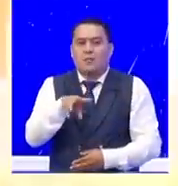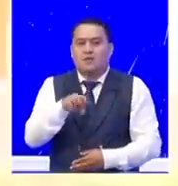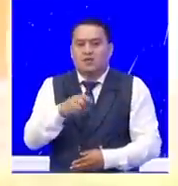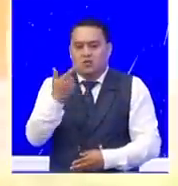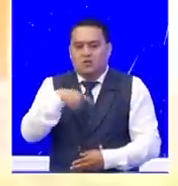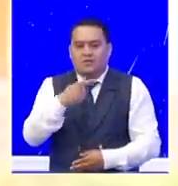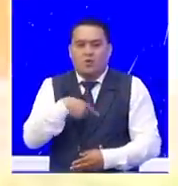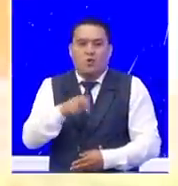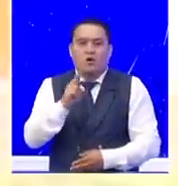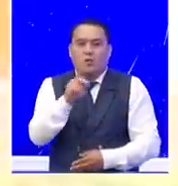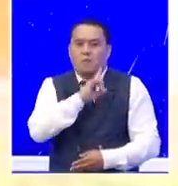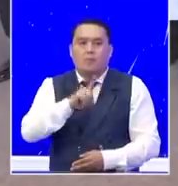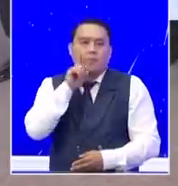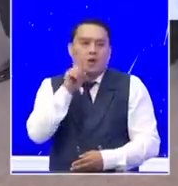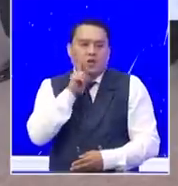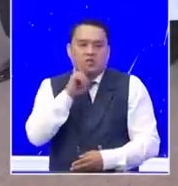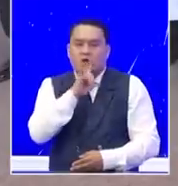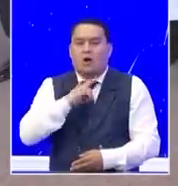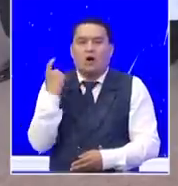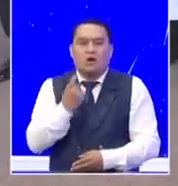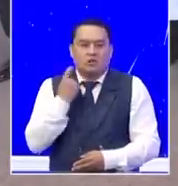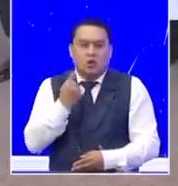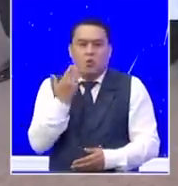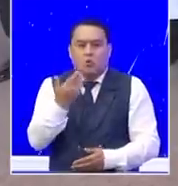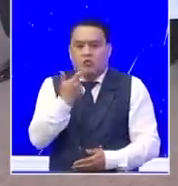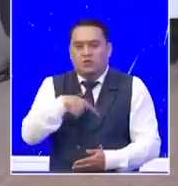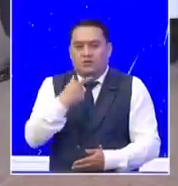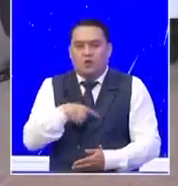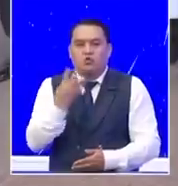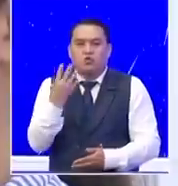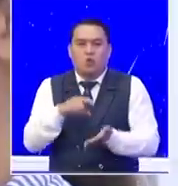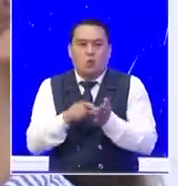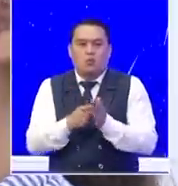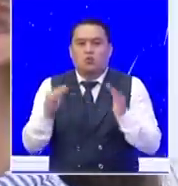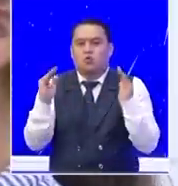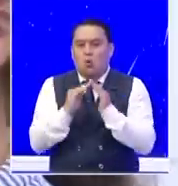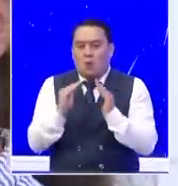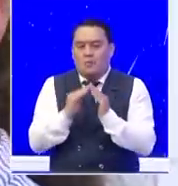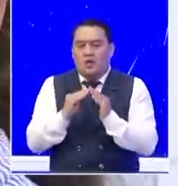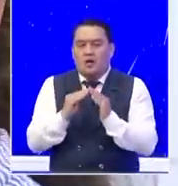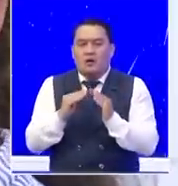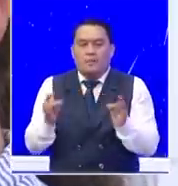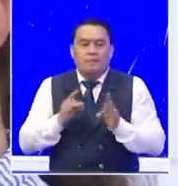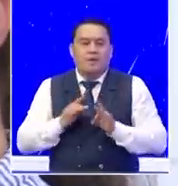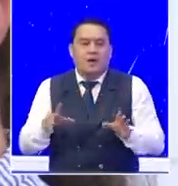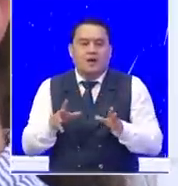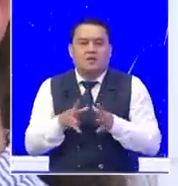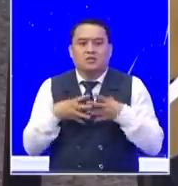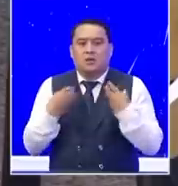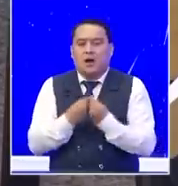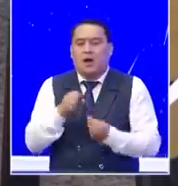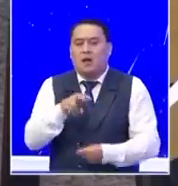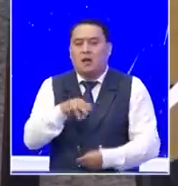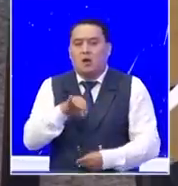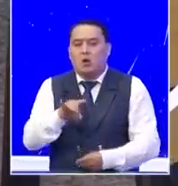жилье. Молодая женщина наконец-то стала хозяйкой. Теперь у нее собственный четырехкомнатный дом. Вместе с ней новоселье отметят семьи из Алакульского